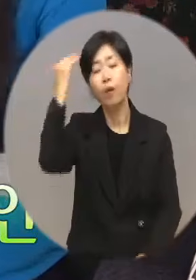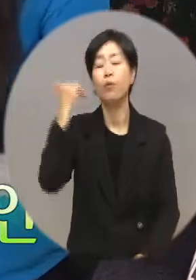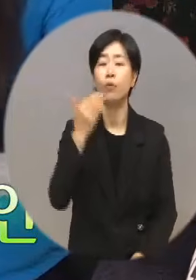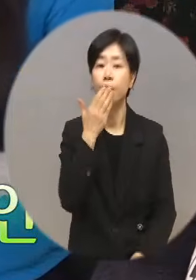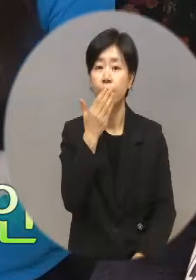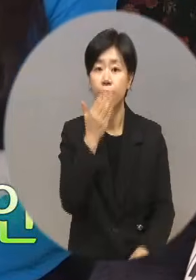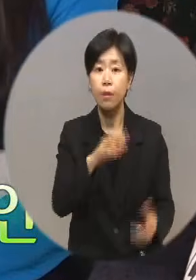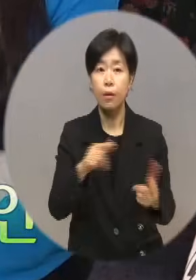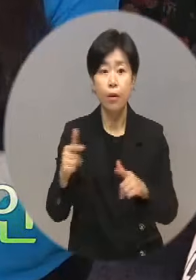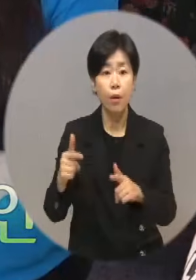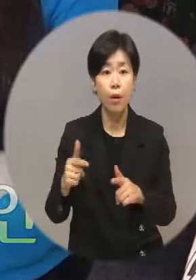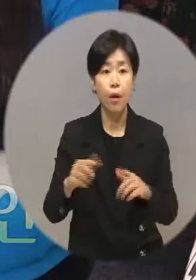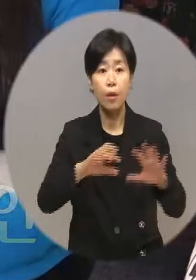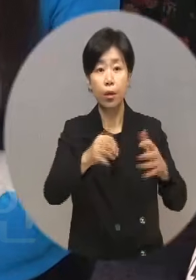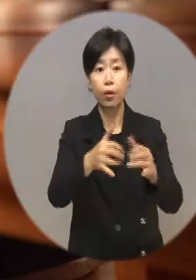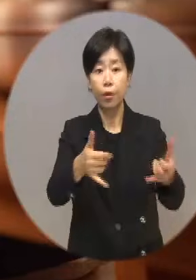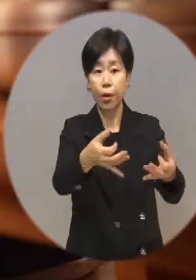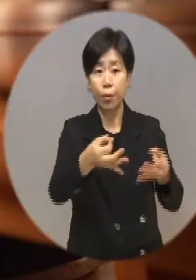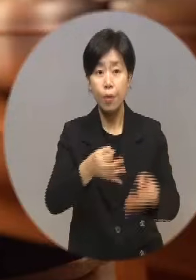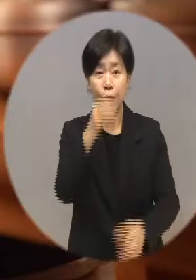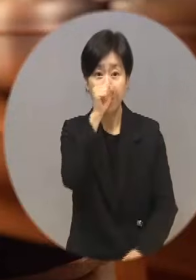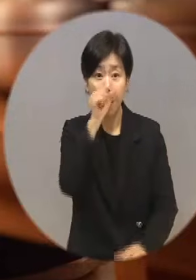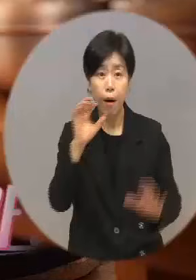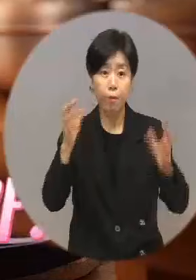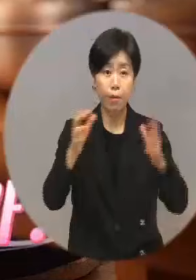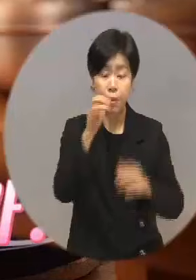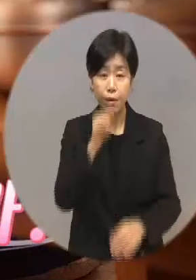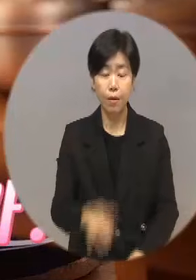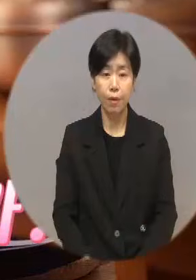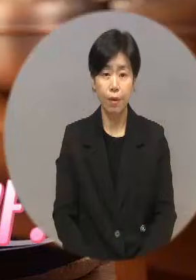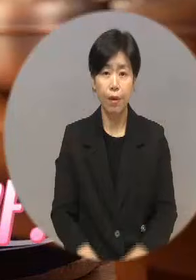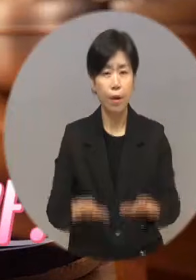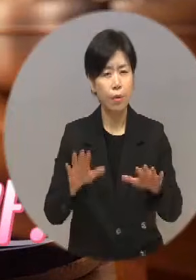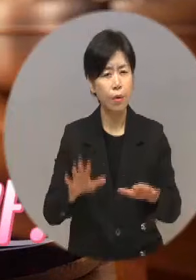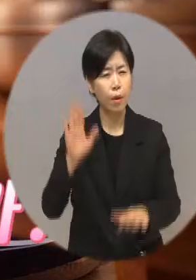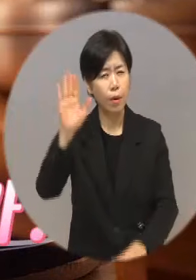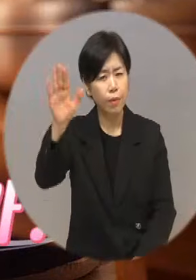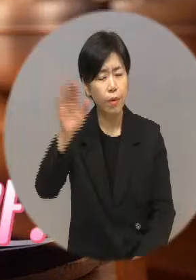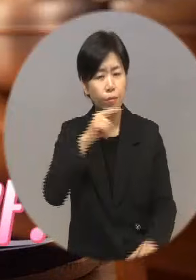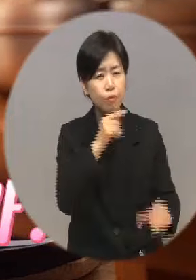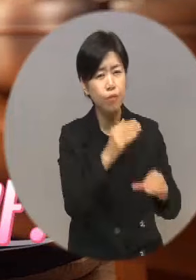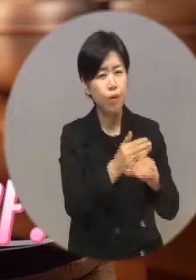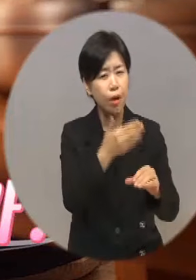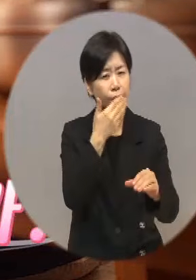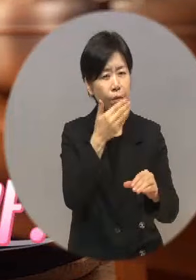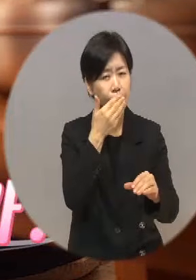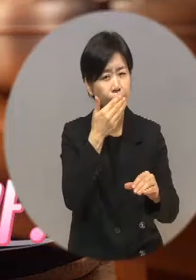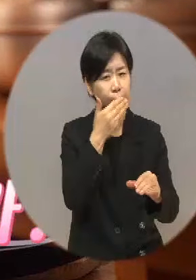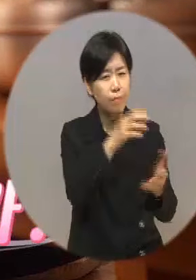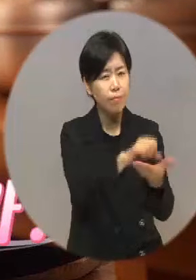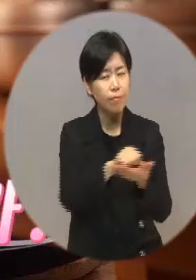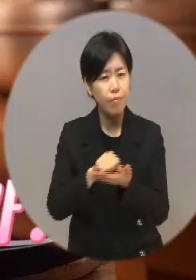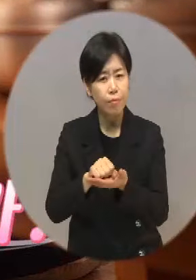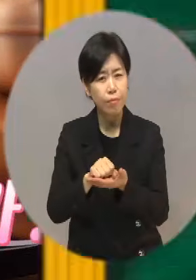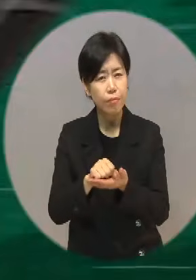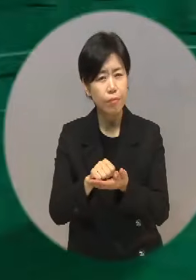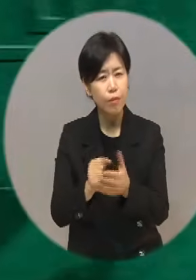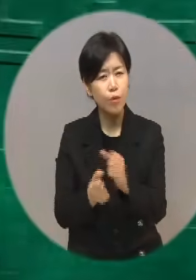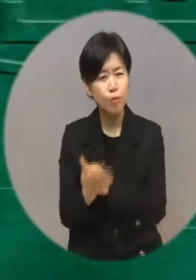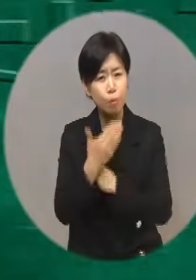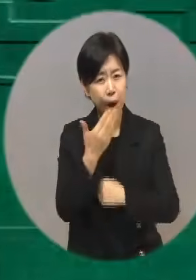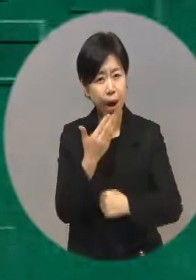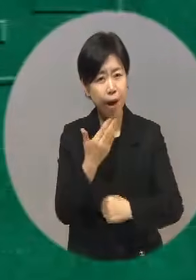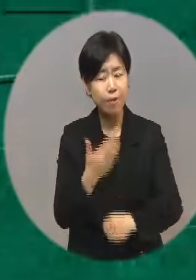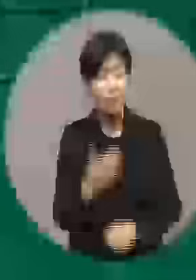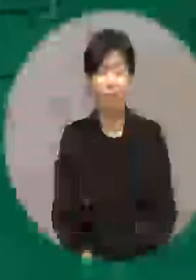사람이 없을 정도로 유행한다는데 이제 곧 북한 음식까지도 유행할 수 있지 않을까 그런 생각이 드는데요,